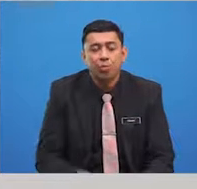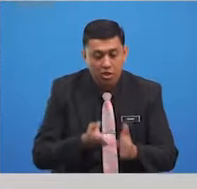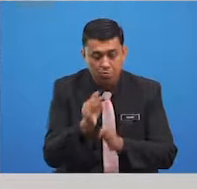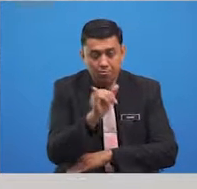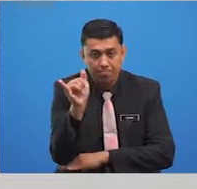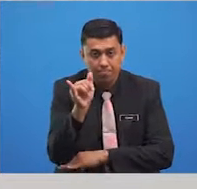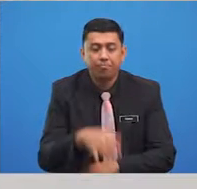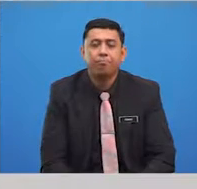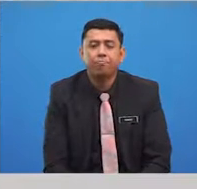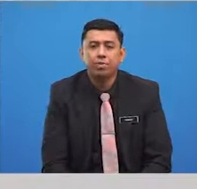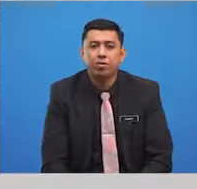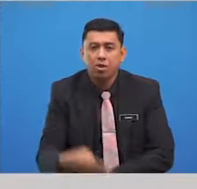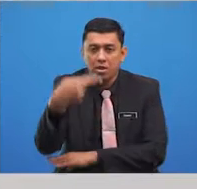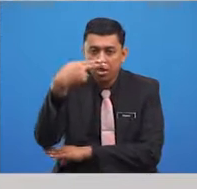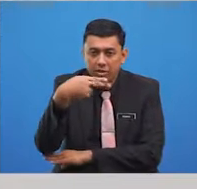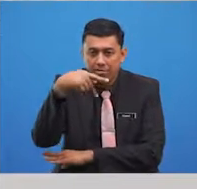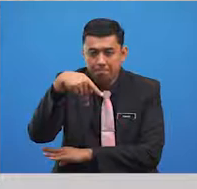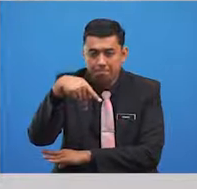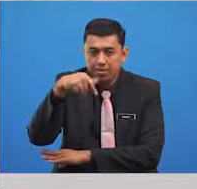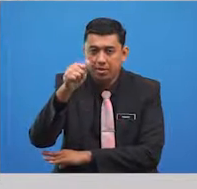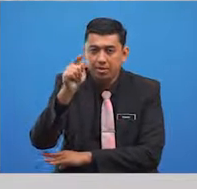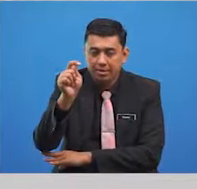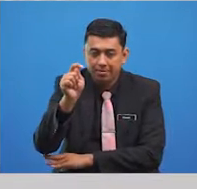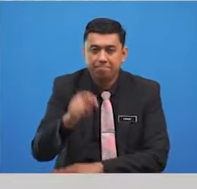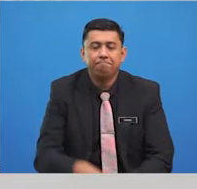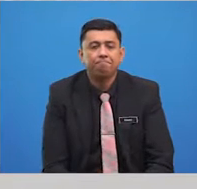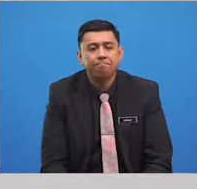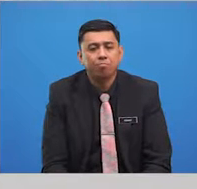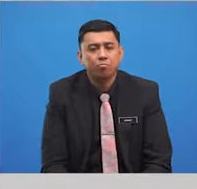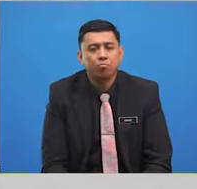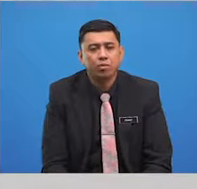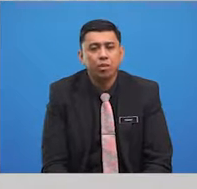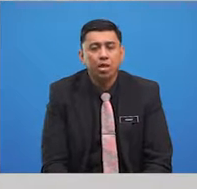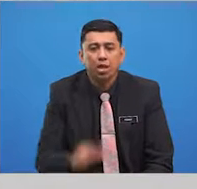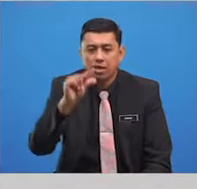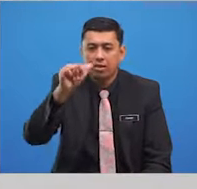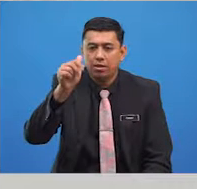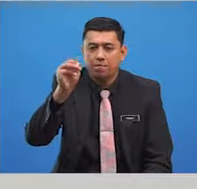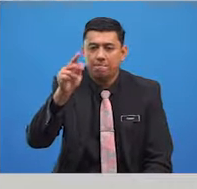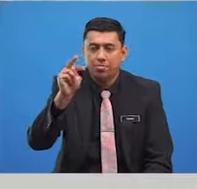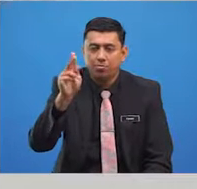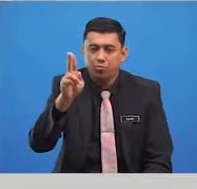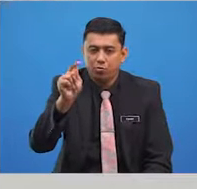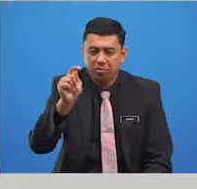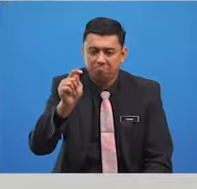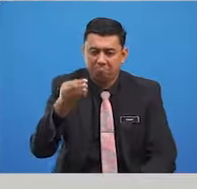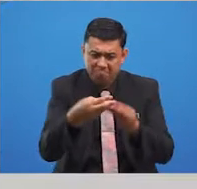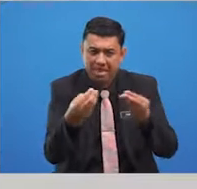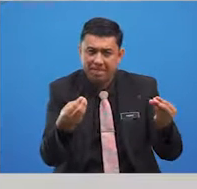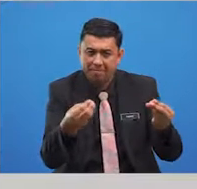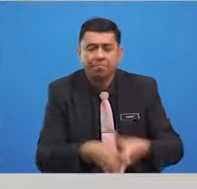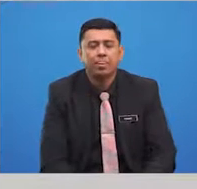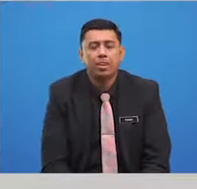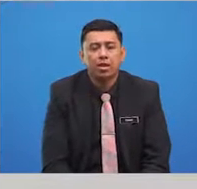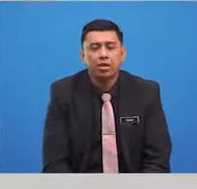Seterusnya, hutan paya air tawar. Jenis tanah hutan ini ialah gambut dan tanah aluvium.